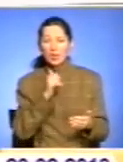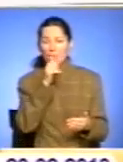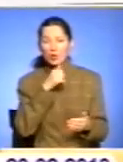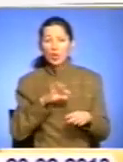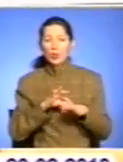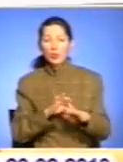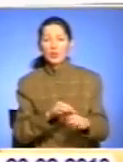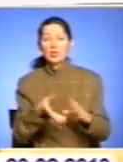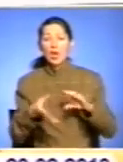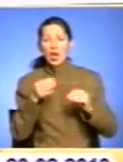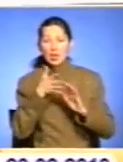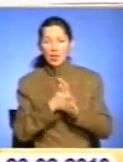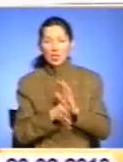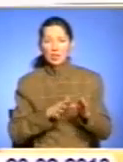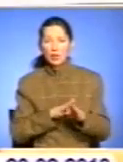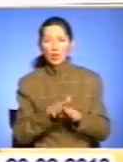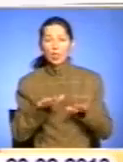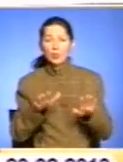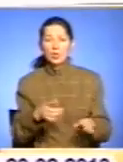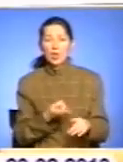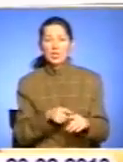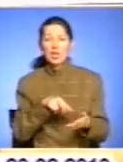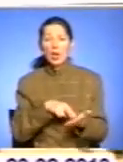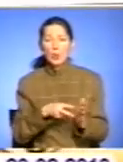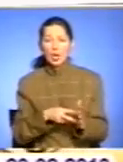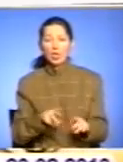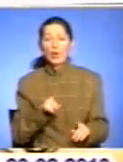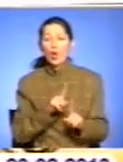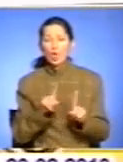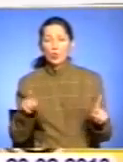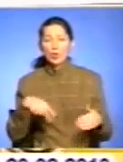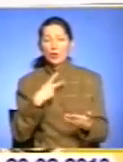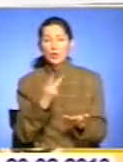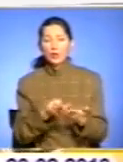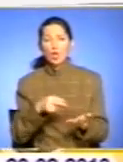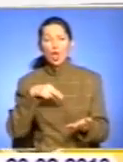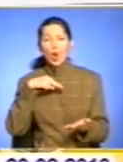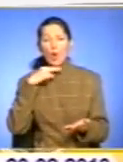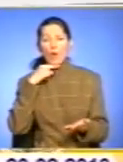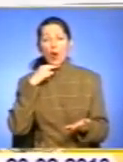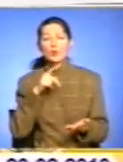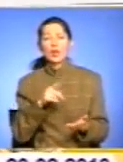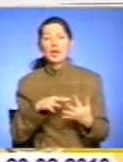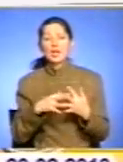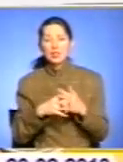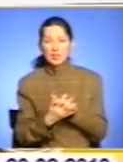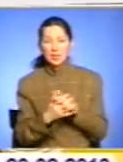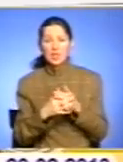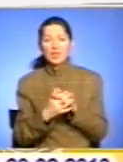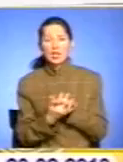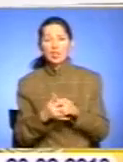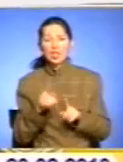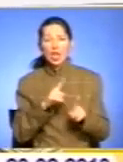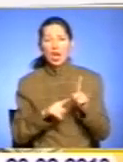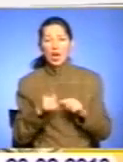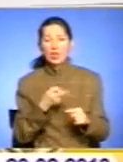аналіз виконання на місцях даних планів, особливо звернути увагу на потенційні сільські і селищні ради, які